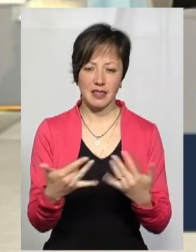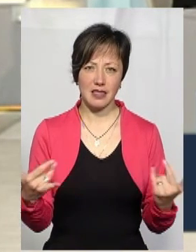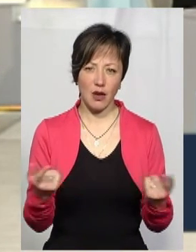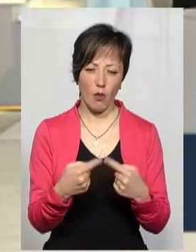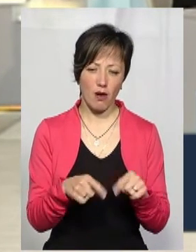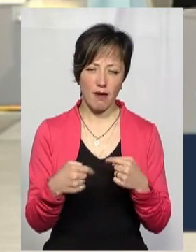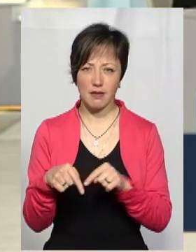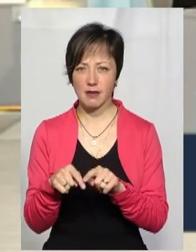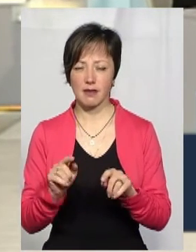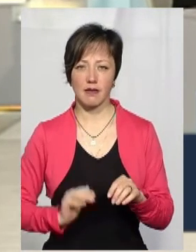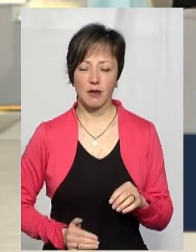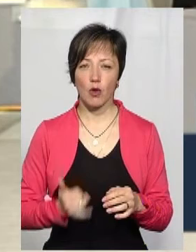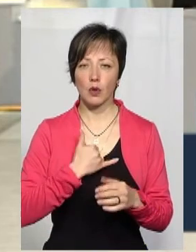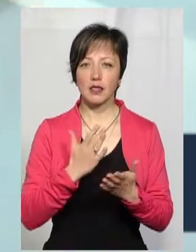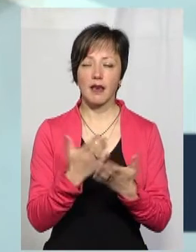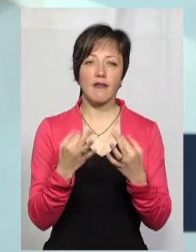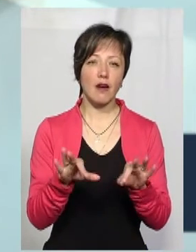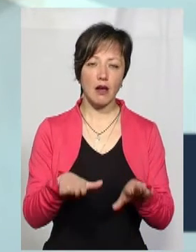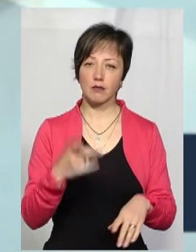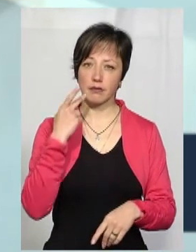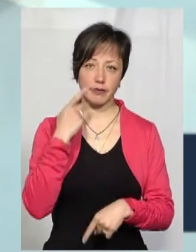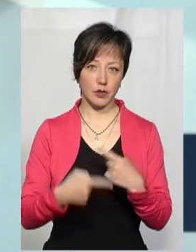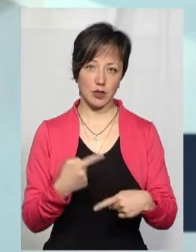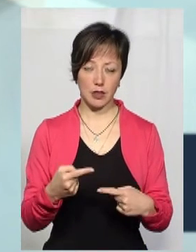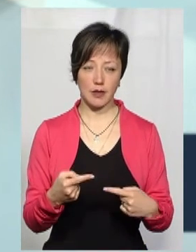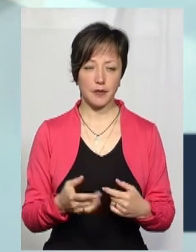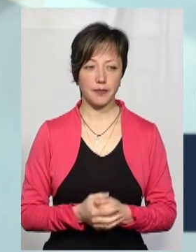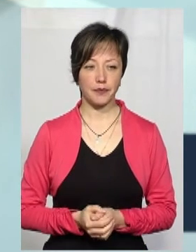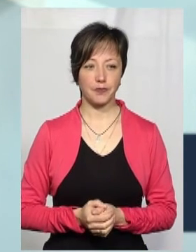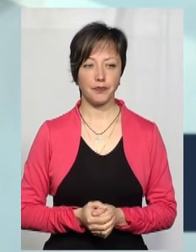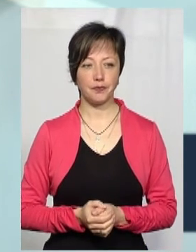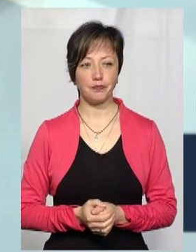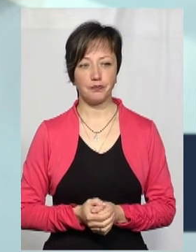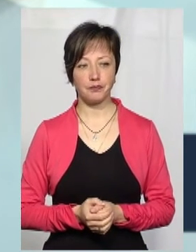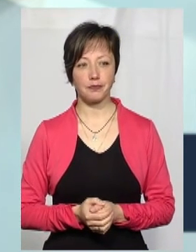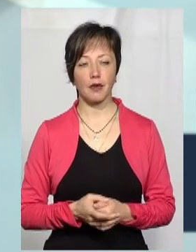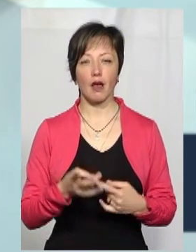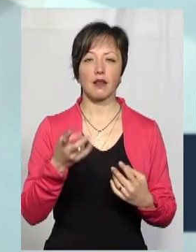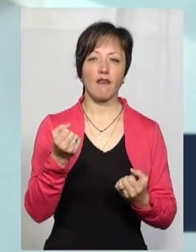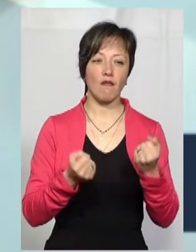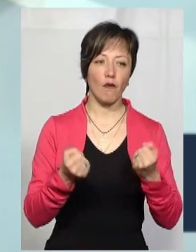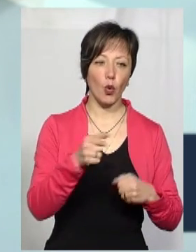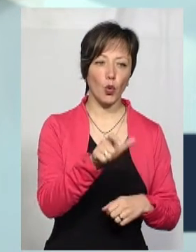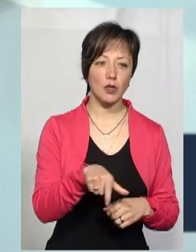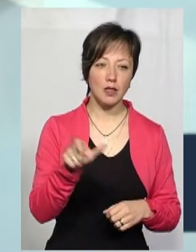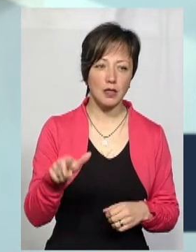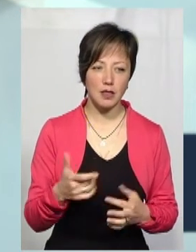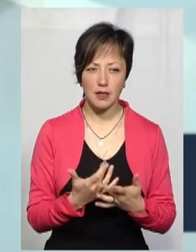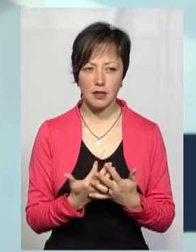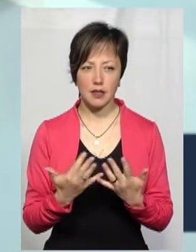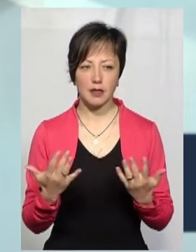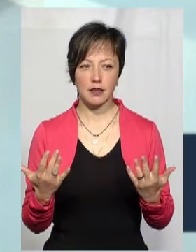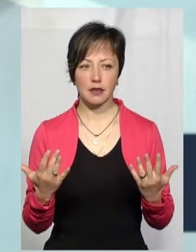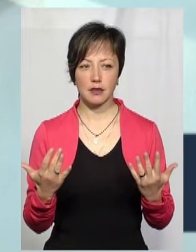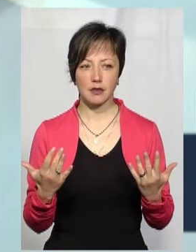по суті, в нас є вакансії, які постійні, вони, скажімо так, це водії